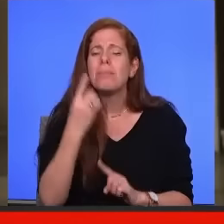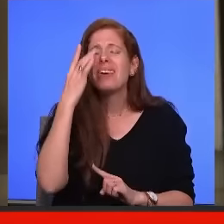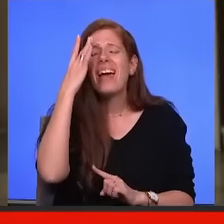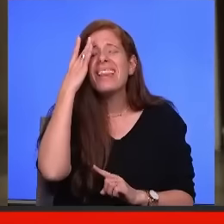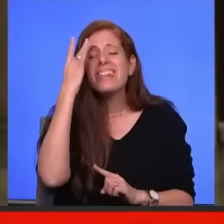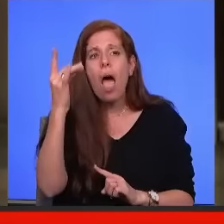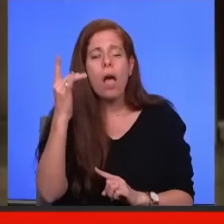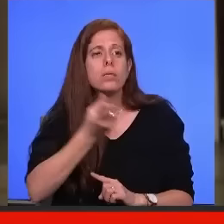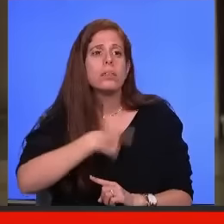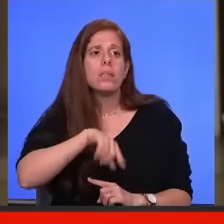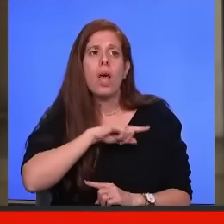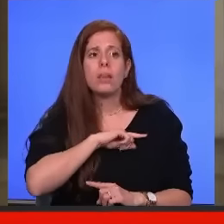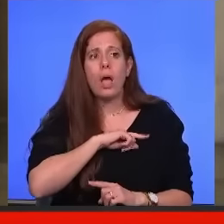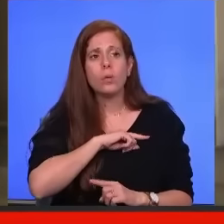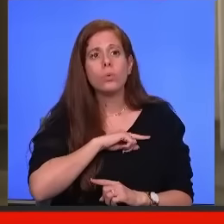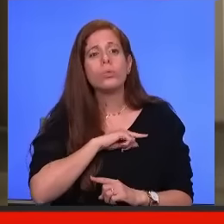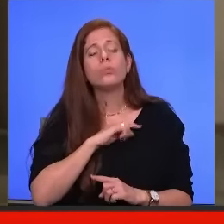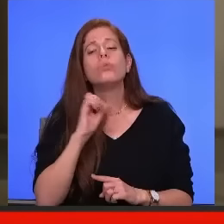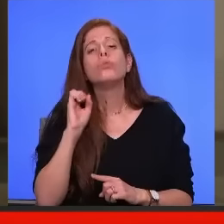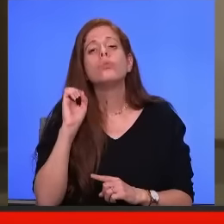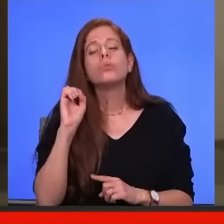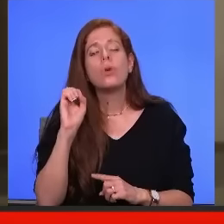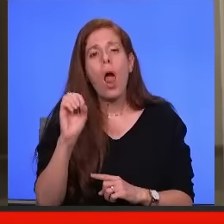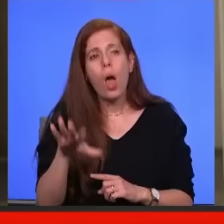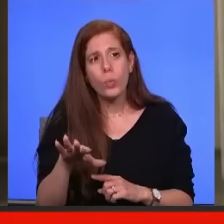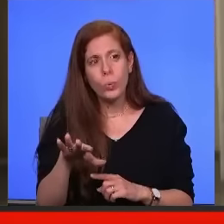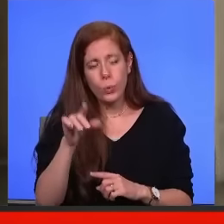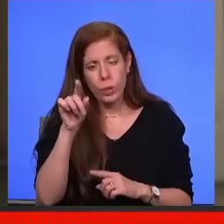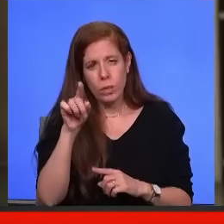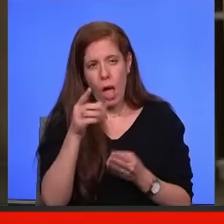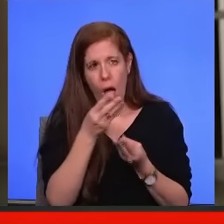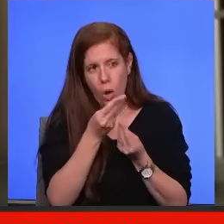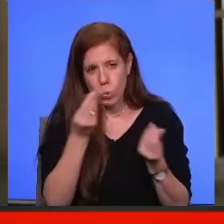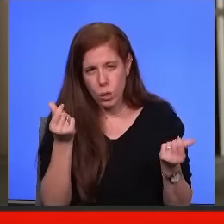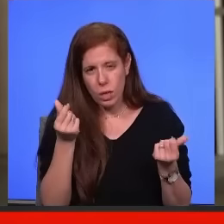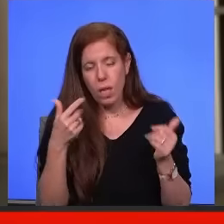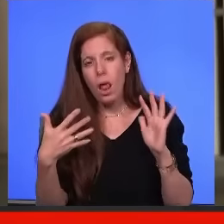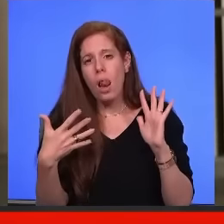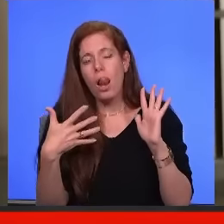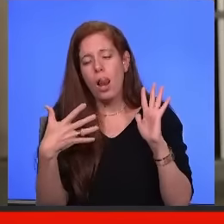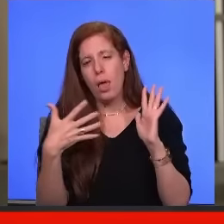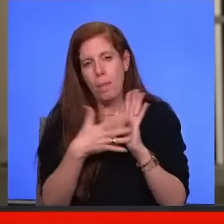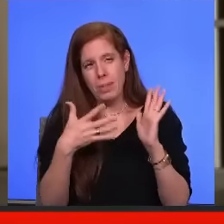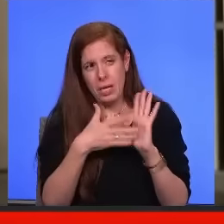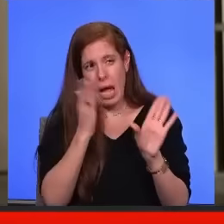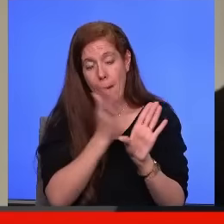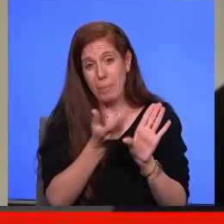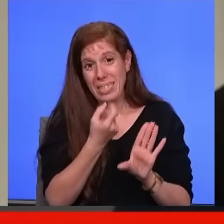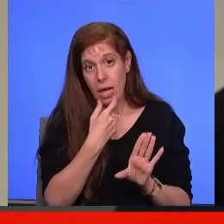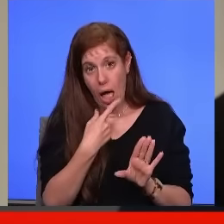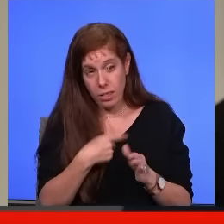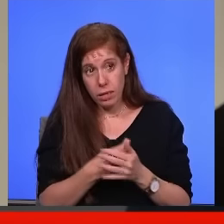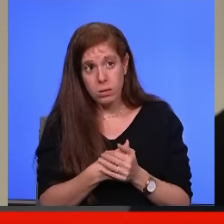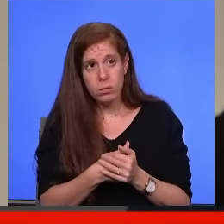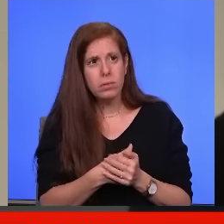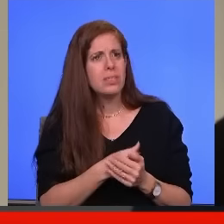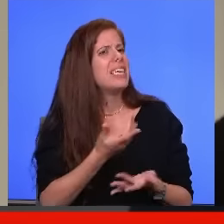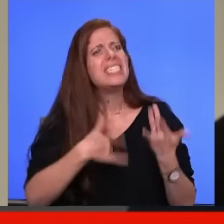אנחנו שלחנו את החשוד לבדיקה פסיכיאטרית. זה לא